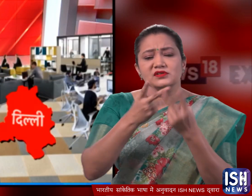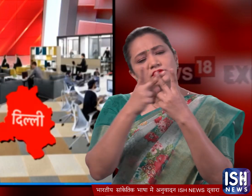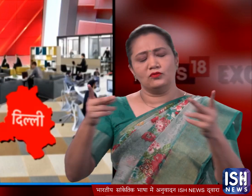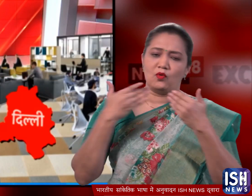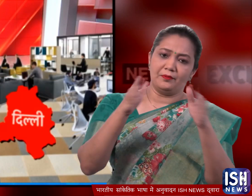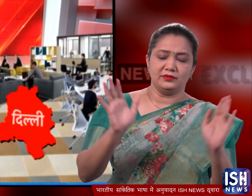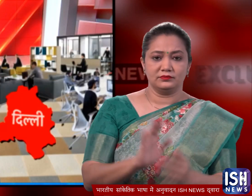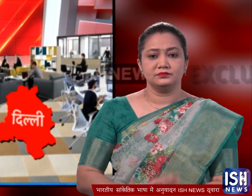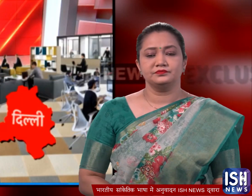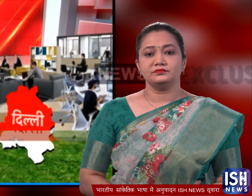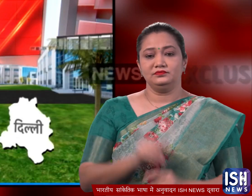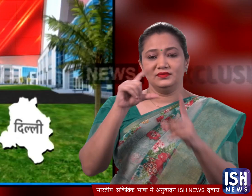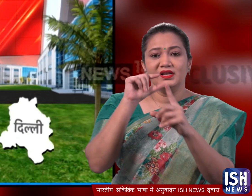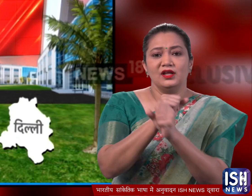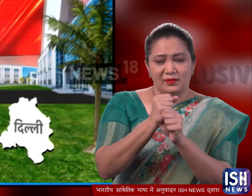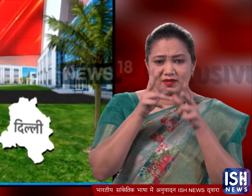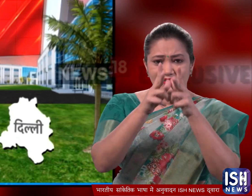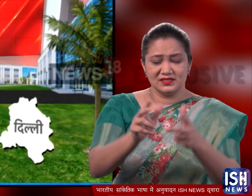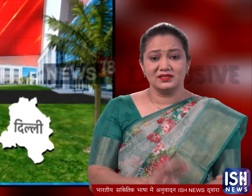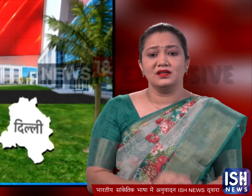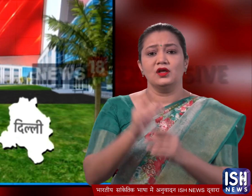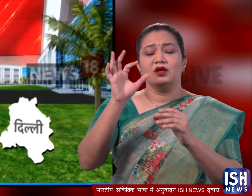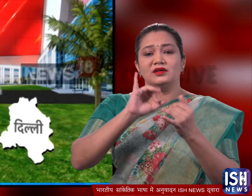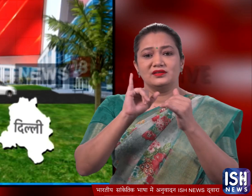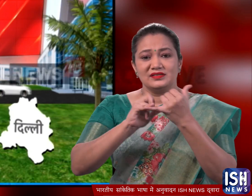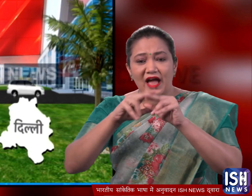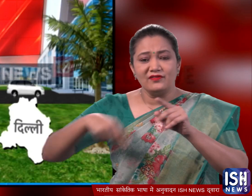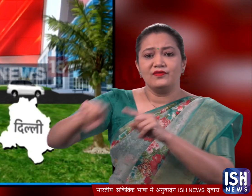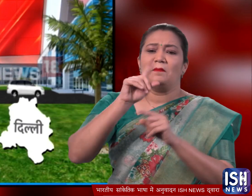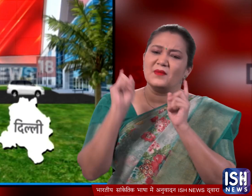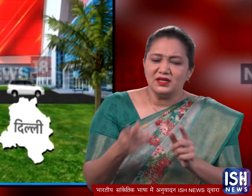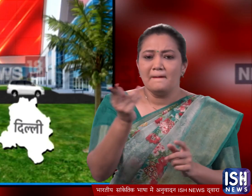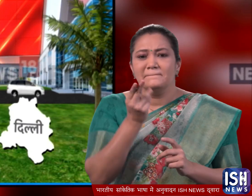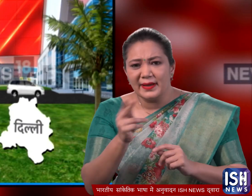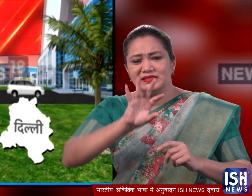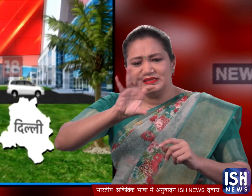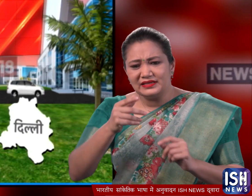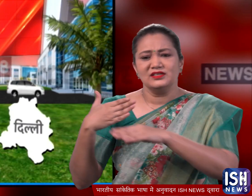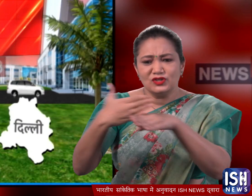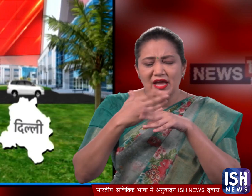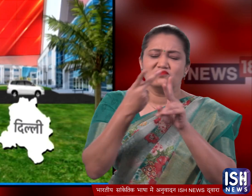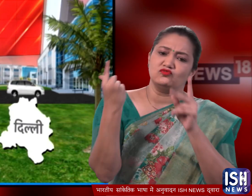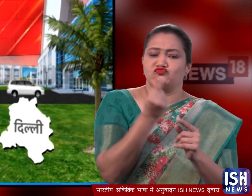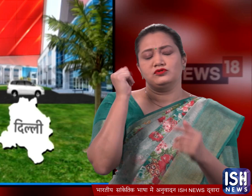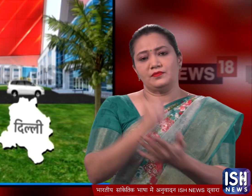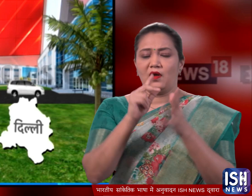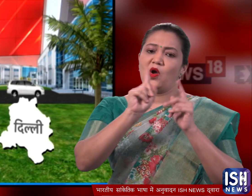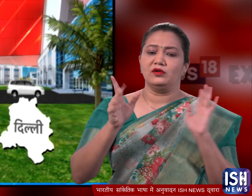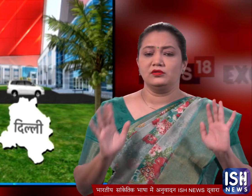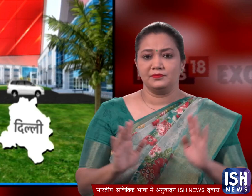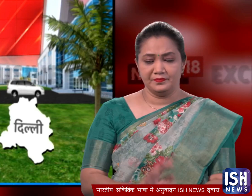दिन से खुल जाएंगे और दिल्ली सरकार ने बताया कि सभी सरकारी कर्मचारियों को पब्लिक ट्रांसपोर्ट का ज्यादा से ज्यादा इस्तेमाल करने के निर्देश दिए